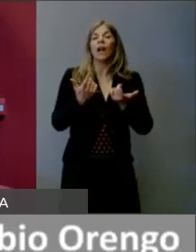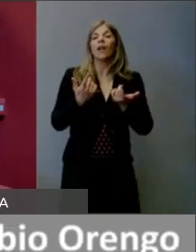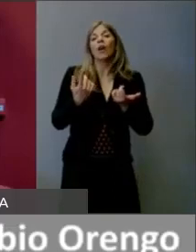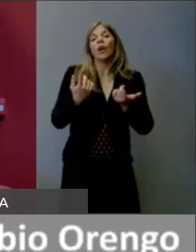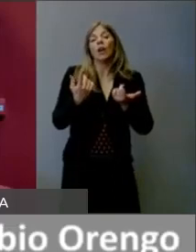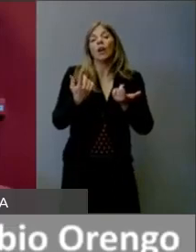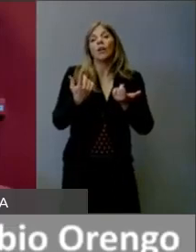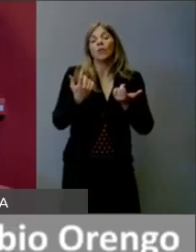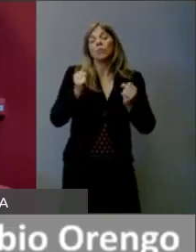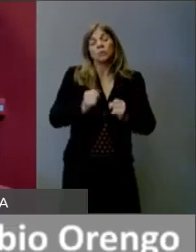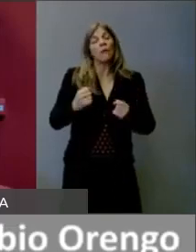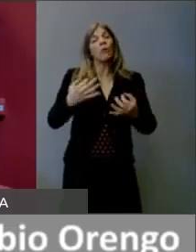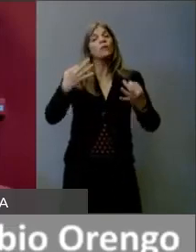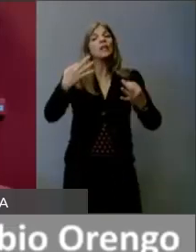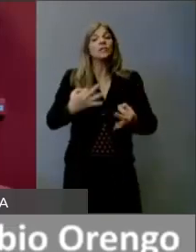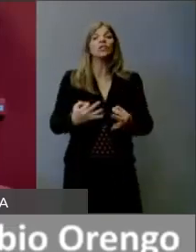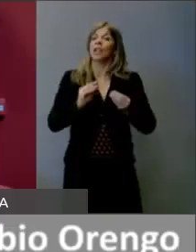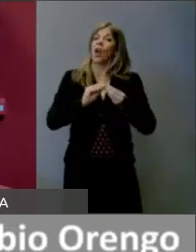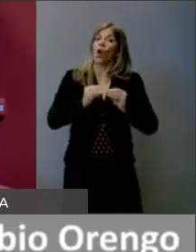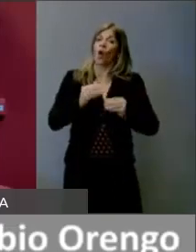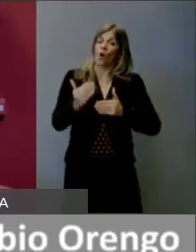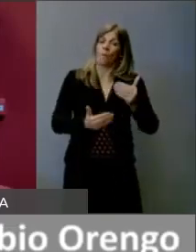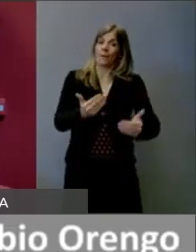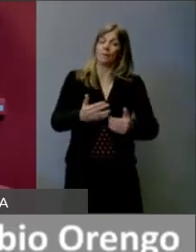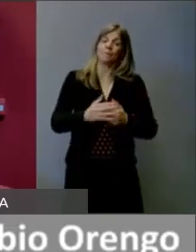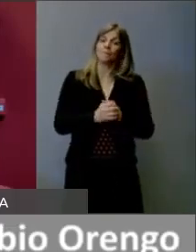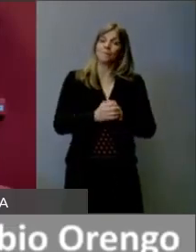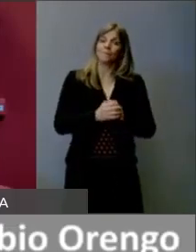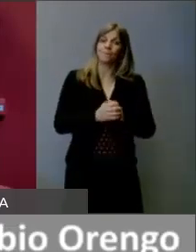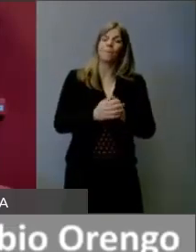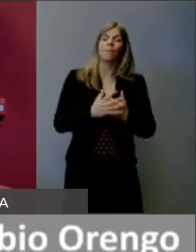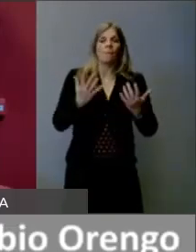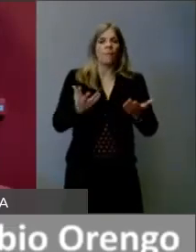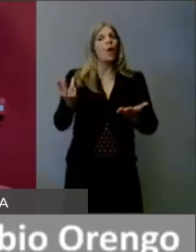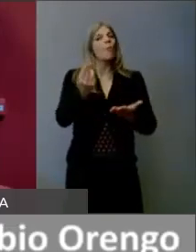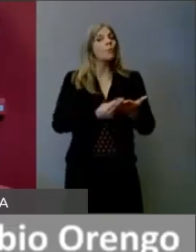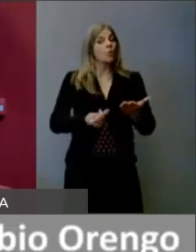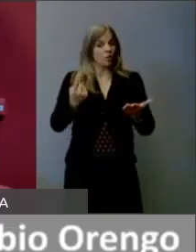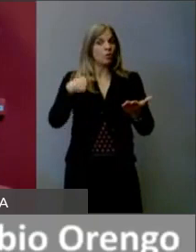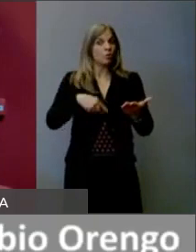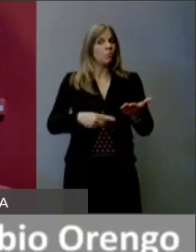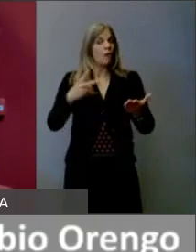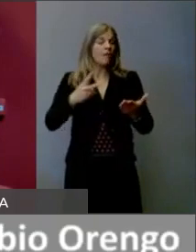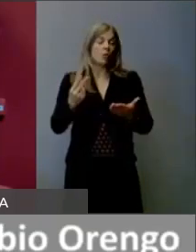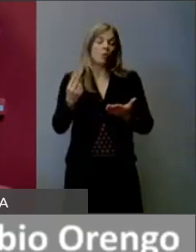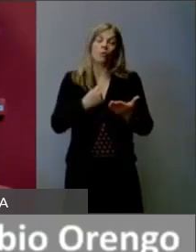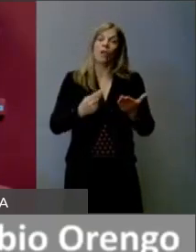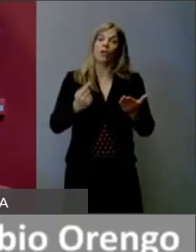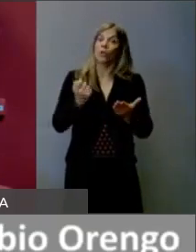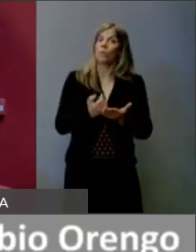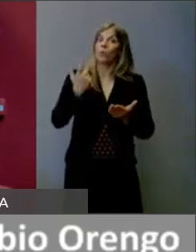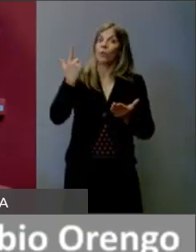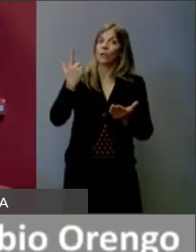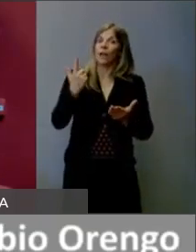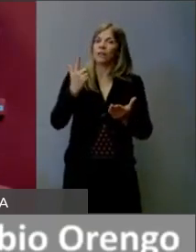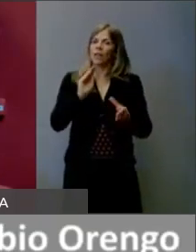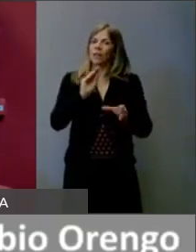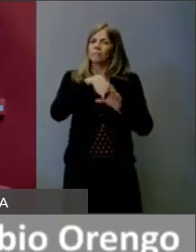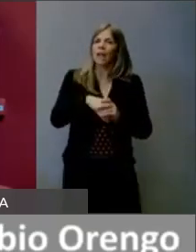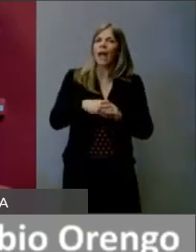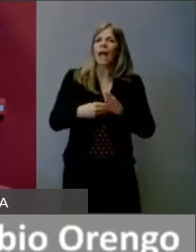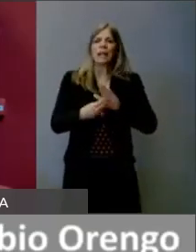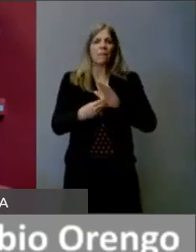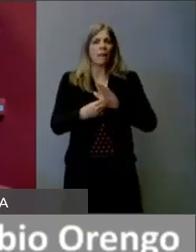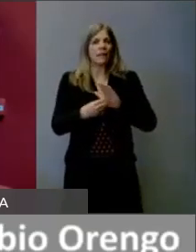possiamo decidere il da farsi. Questo progetto è un progetto importante che riguarda anche i dipendenti di MT,